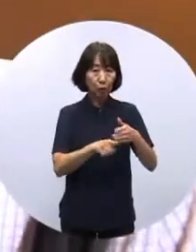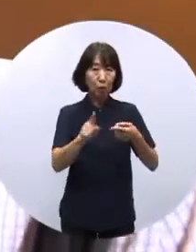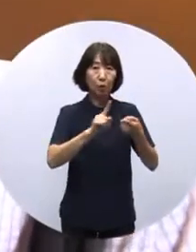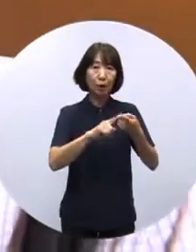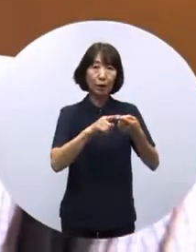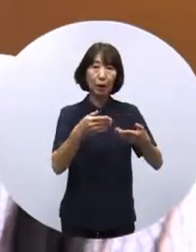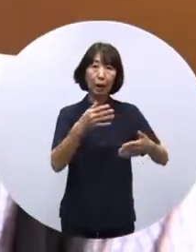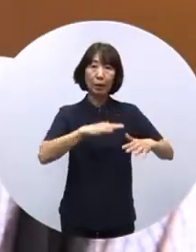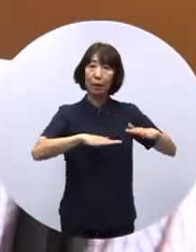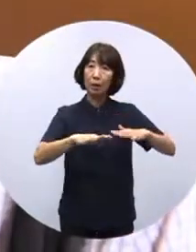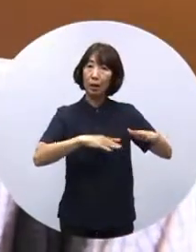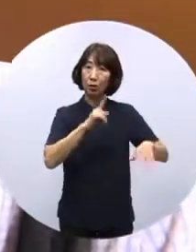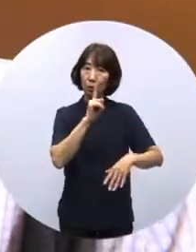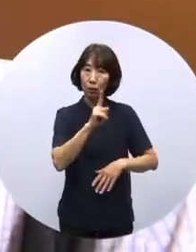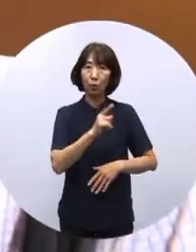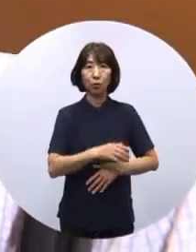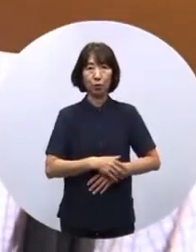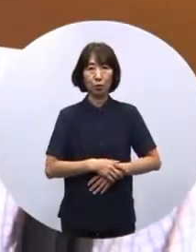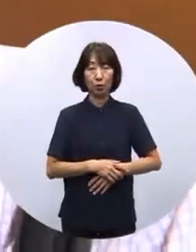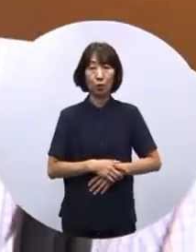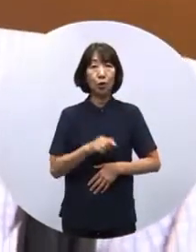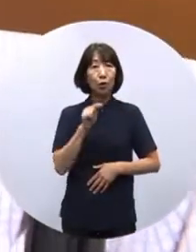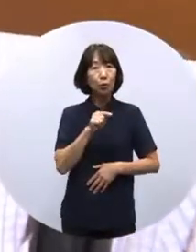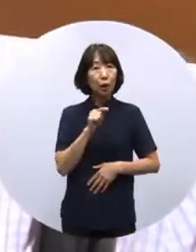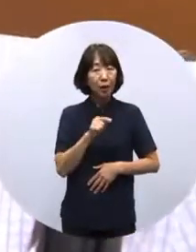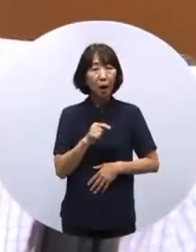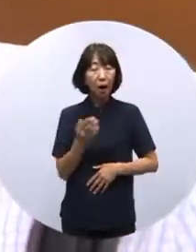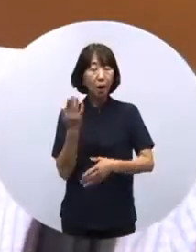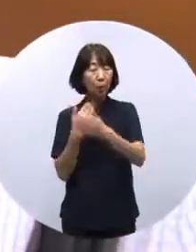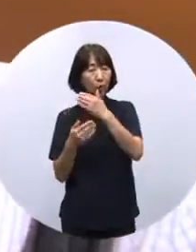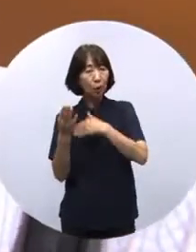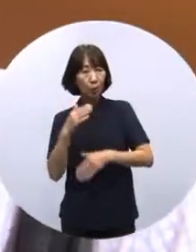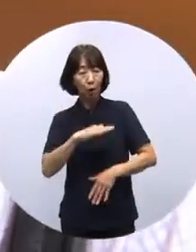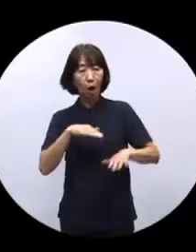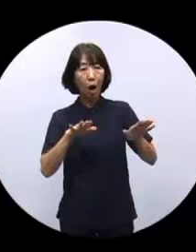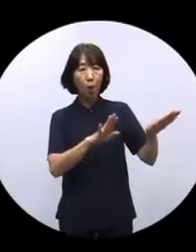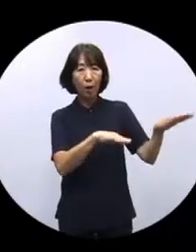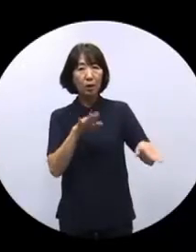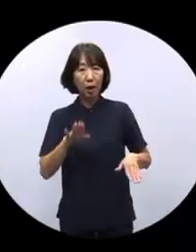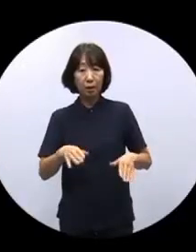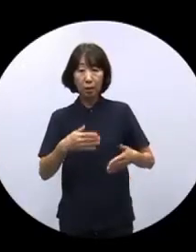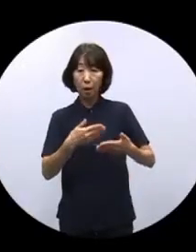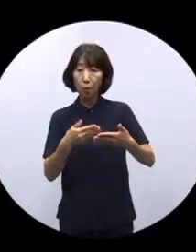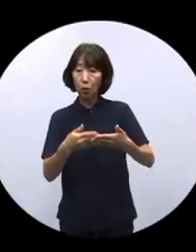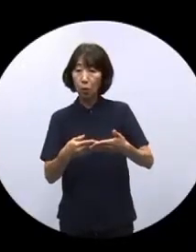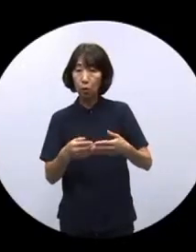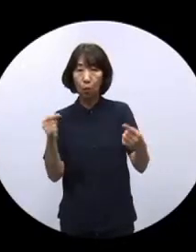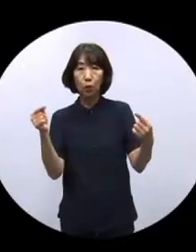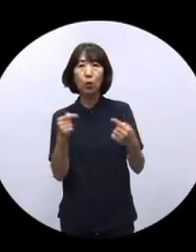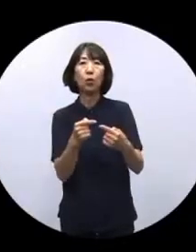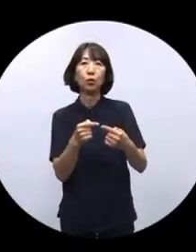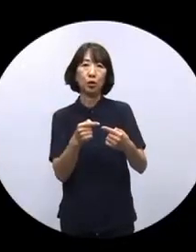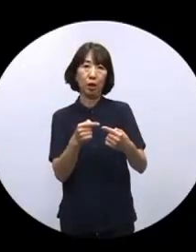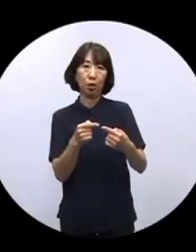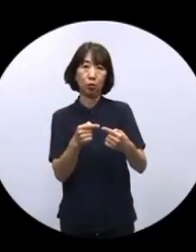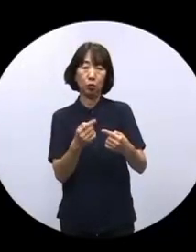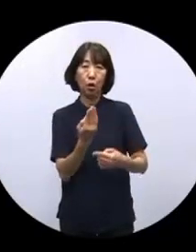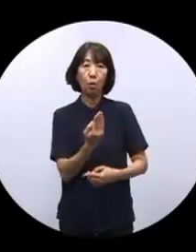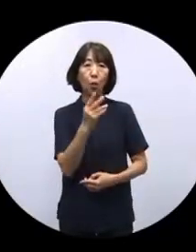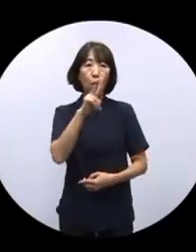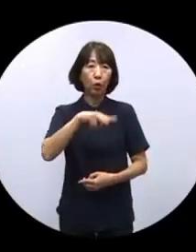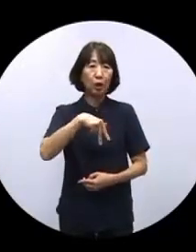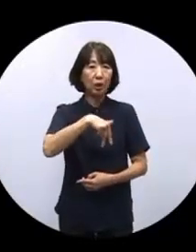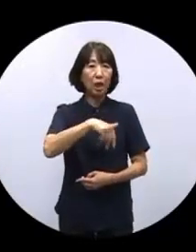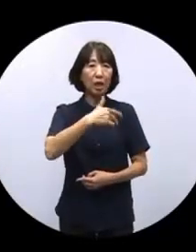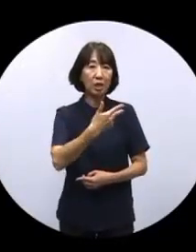的なデザインの一つでもあるんですけれども、それがもともとハワイにあった模様とも共通していて、ポリネシア文